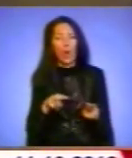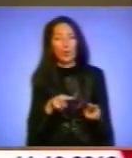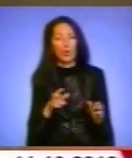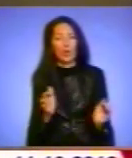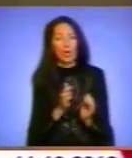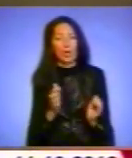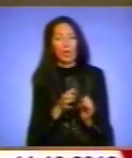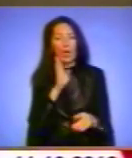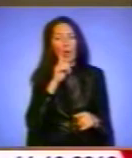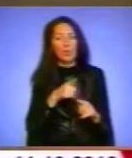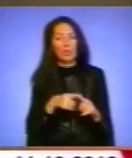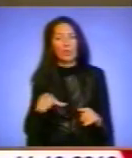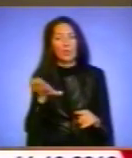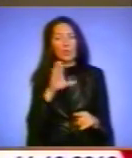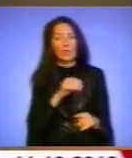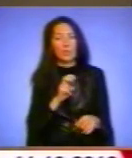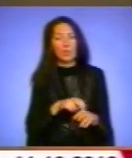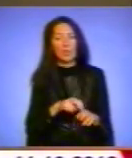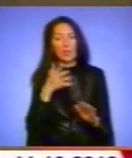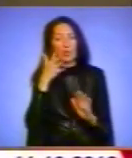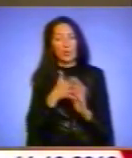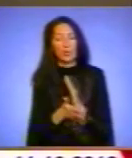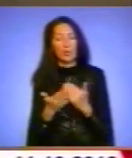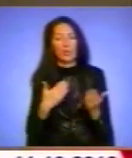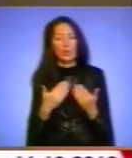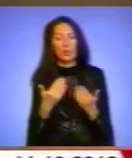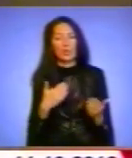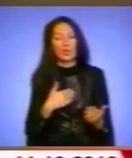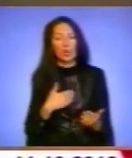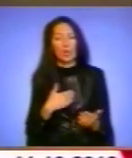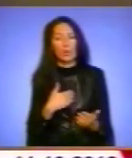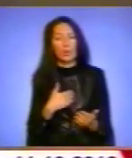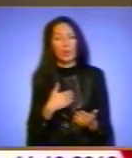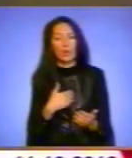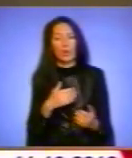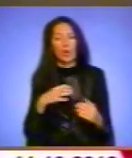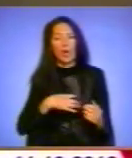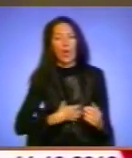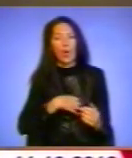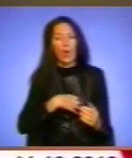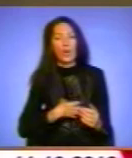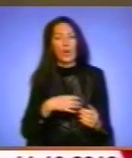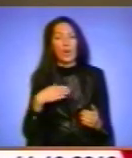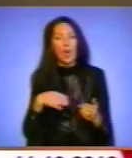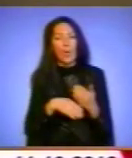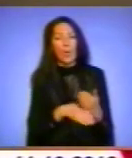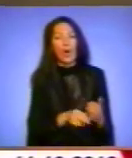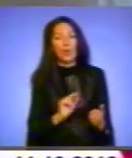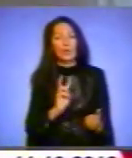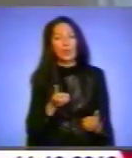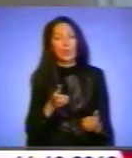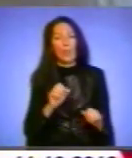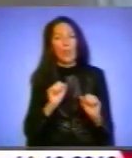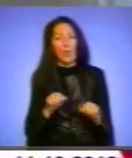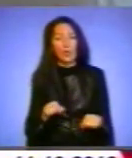Медсестри, весь персонал з розумінням відносяться до нашого горя і допомагаємо, чи можемо.